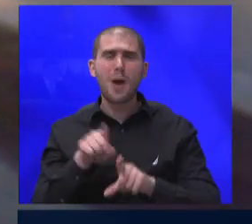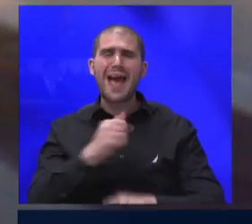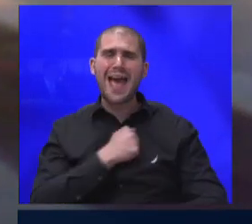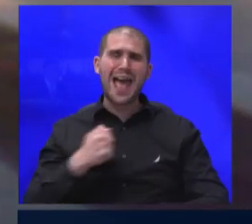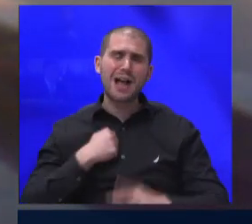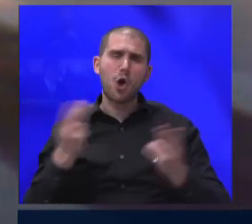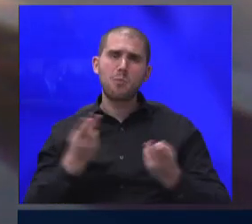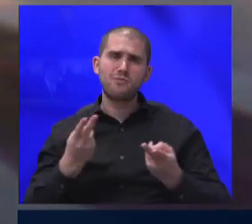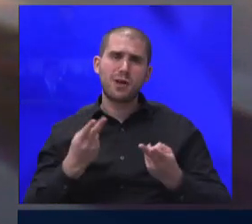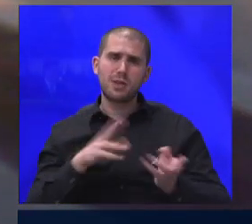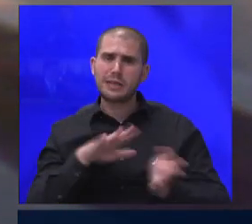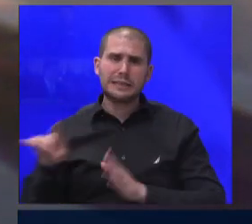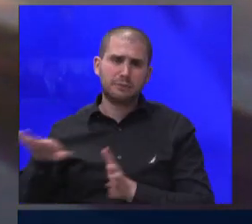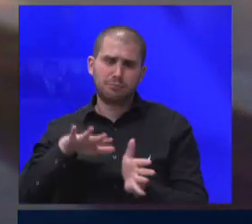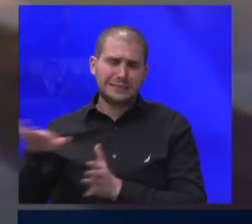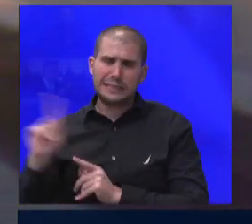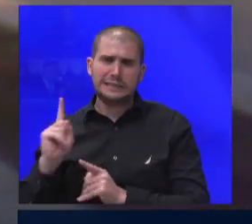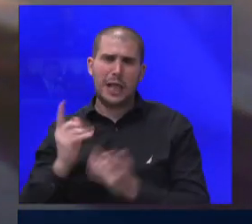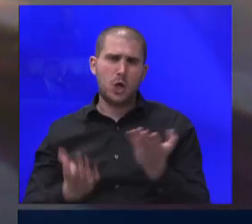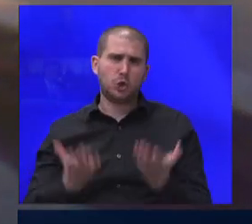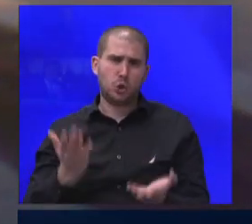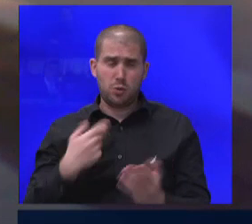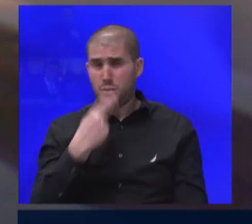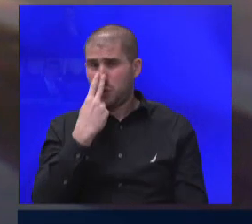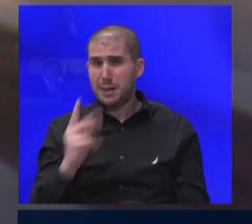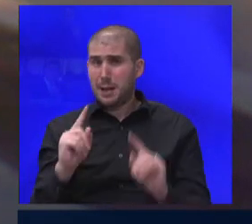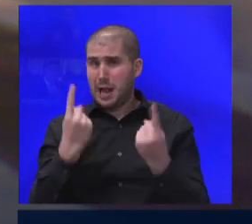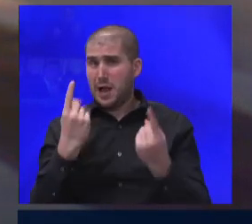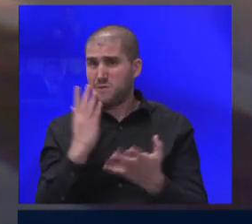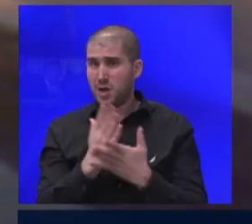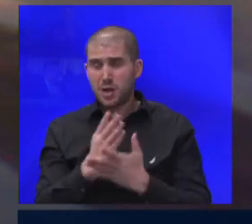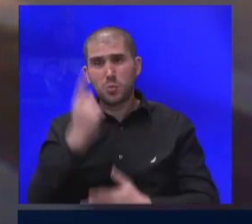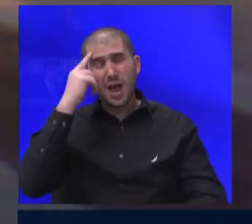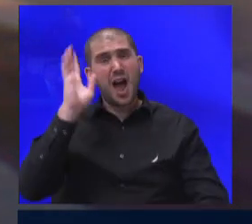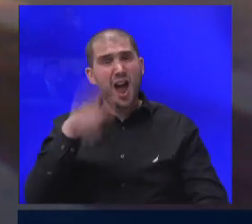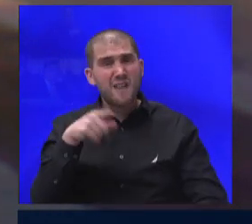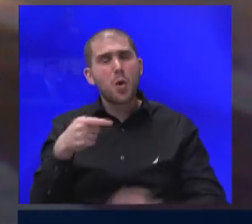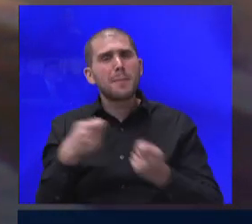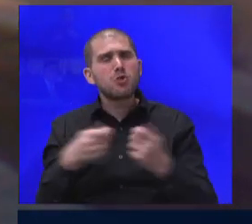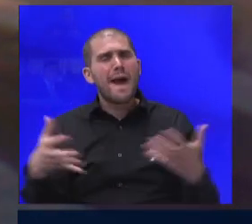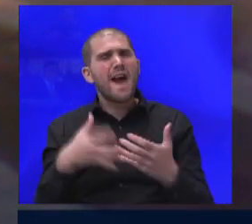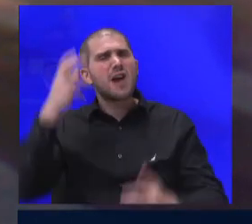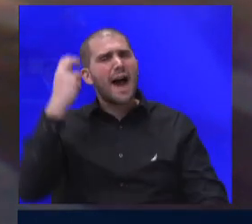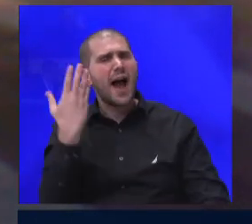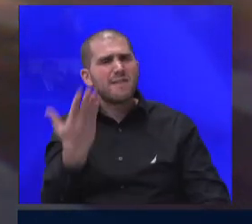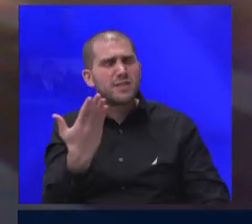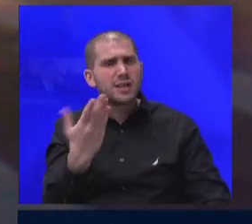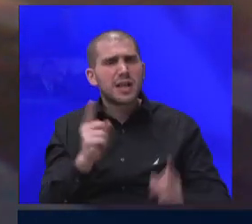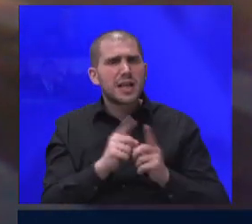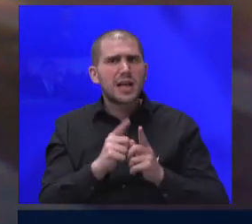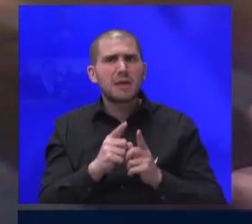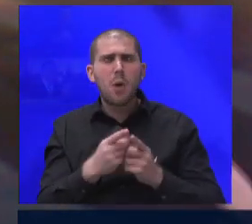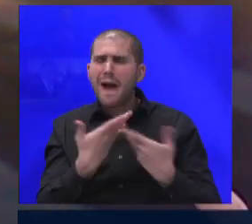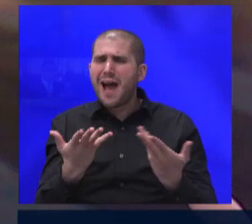שיקול. אנחנו רואים מה קורה. את יודעת מה, אפילו ביחס לחברה הערבית, איזה חוסר מעצורים, איזה